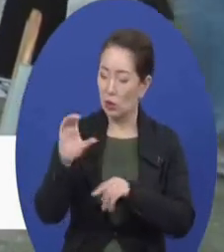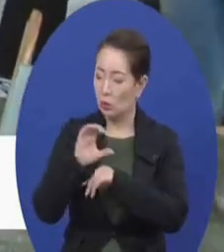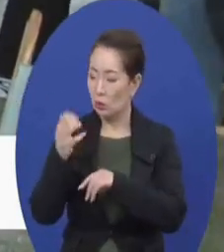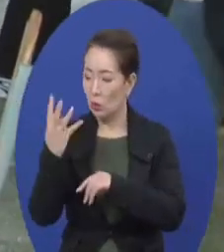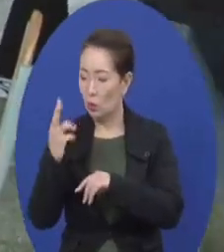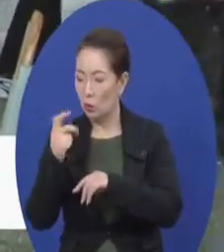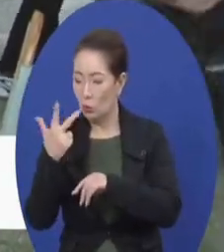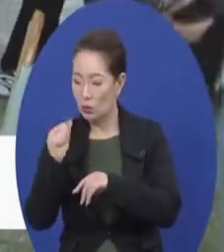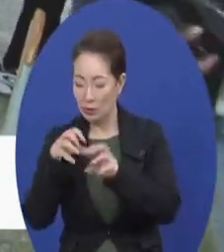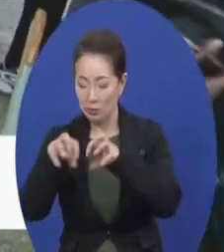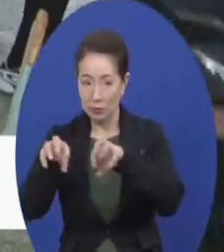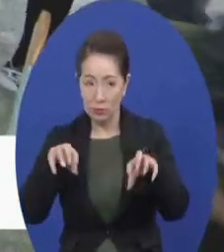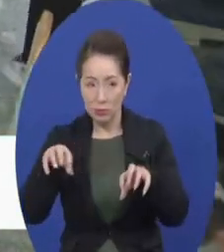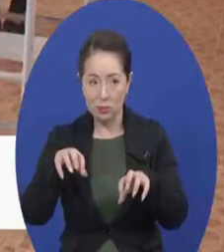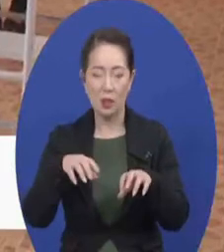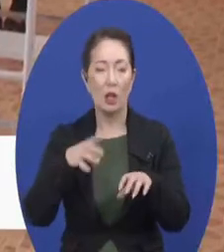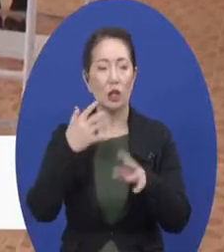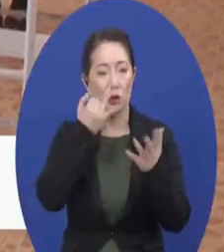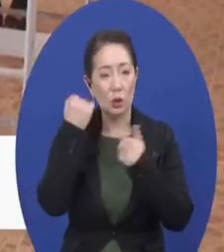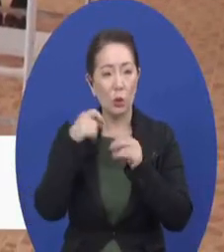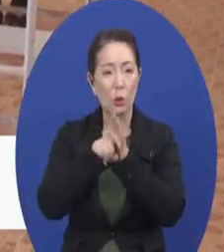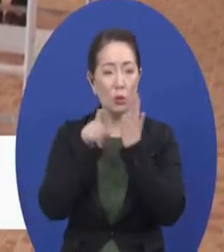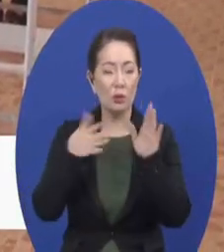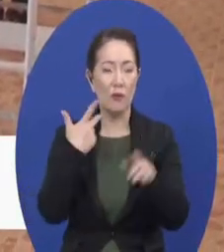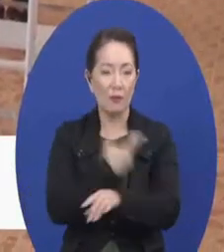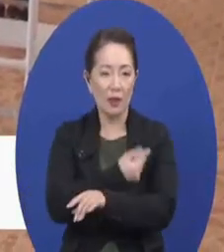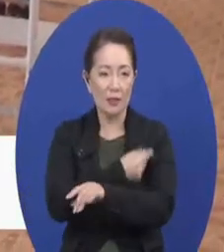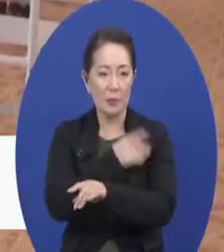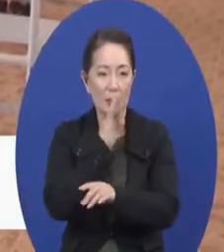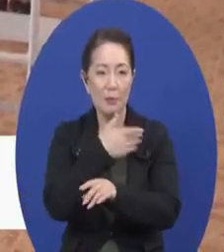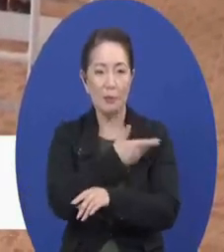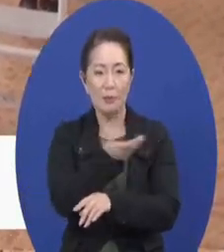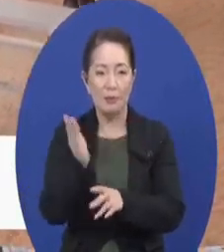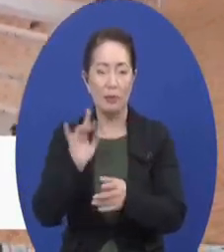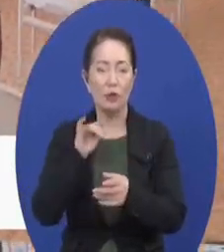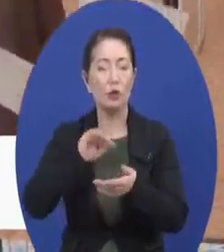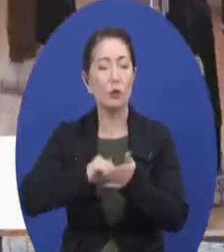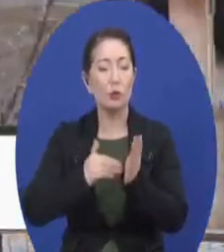7 хоногийн хугацаанд вакциныг хийхээр төлөвлөж байна.